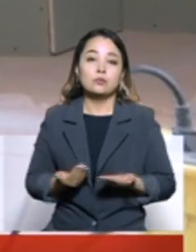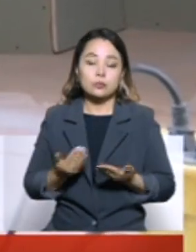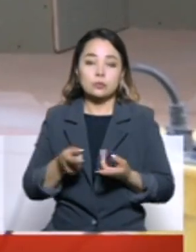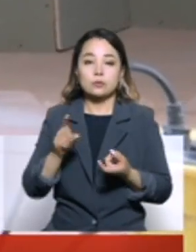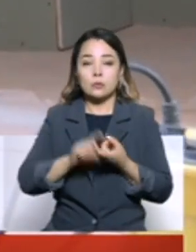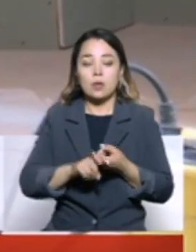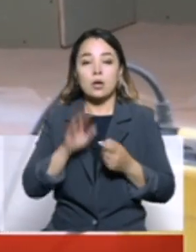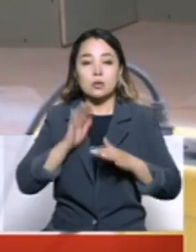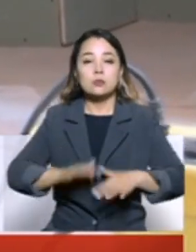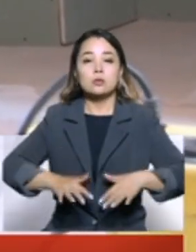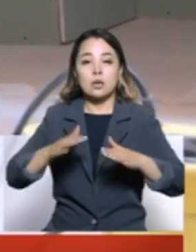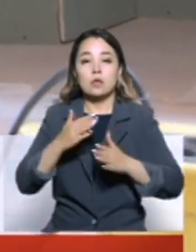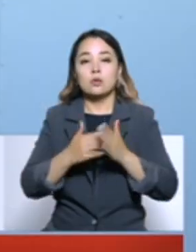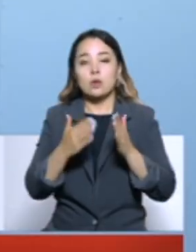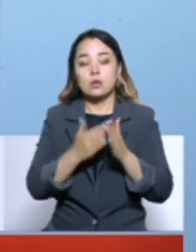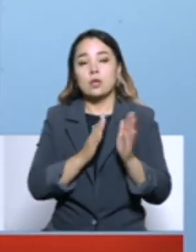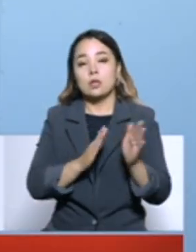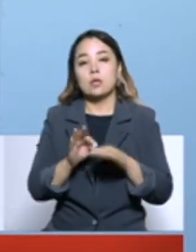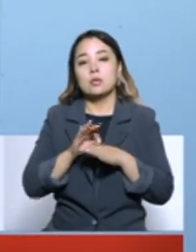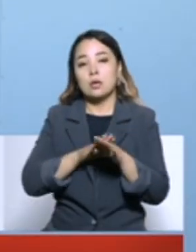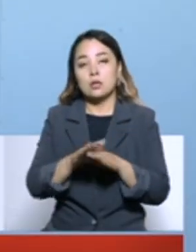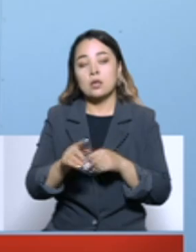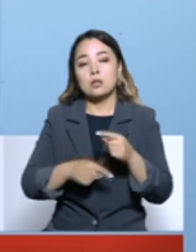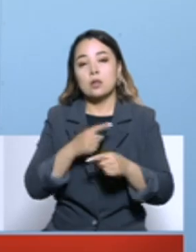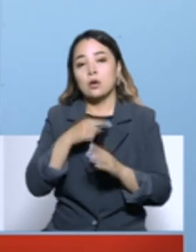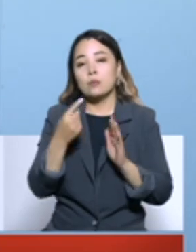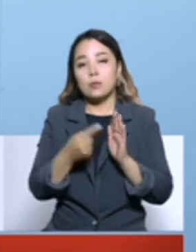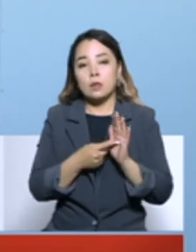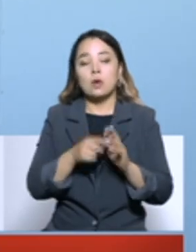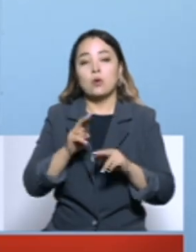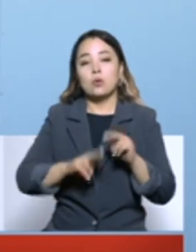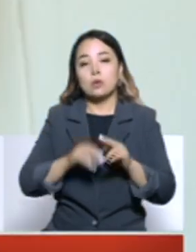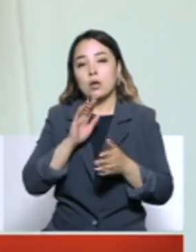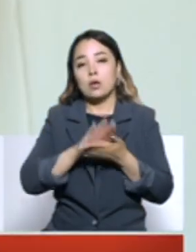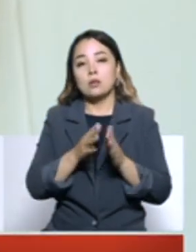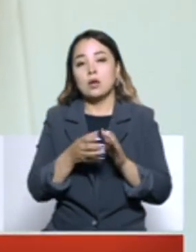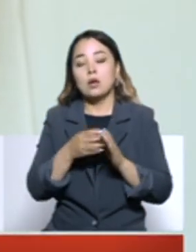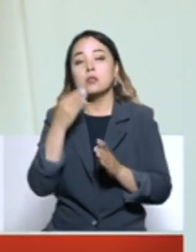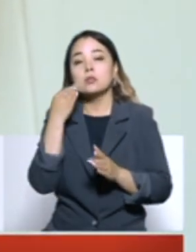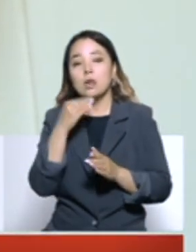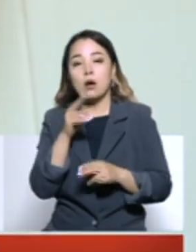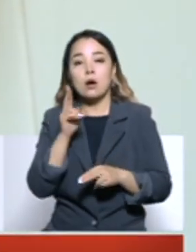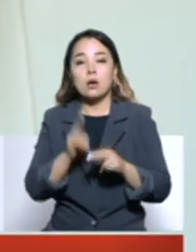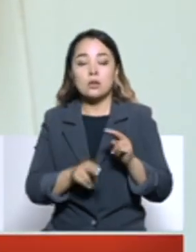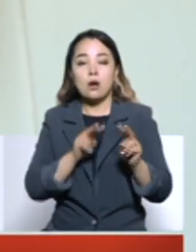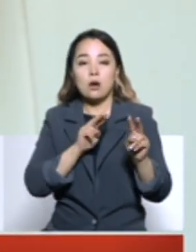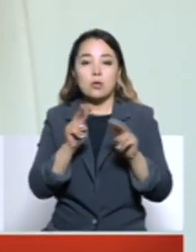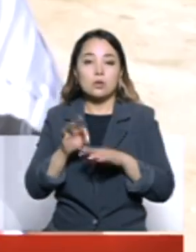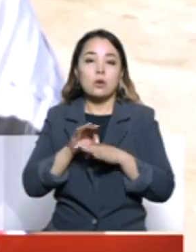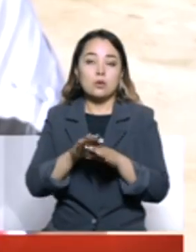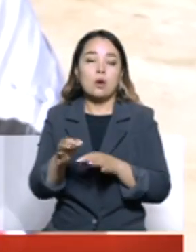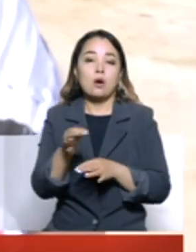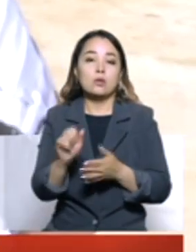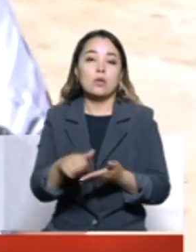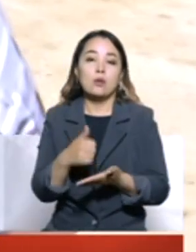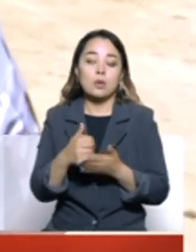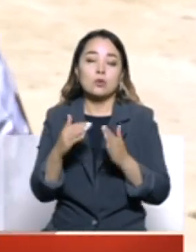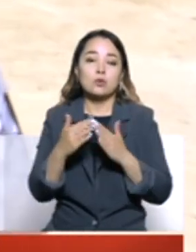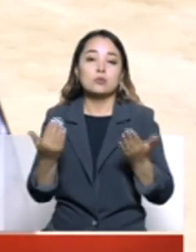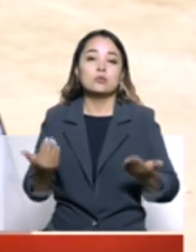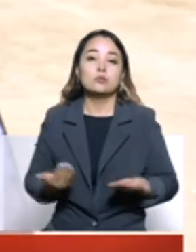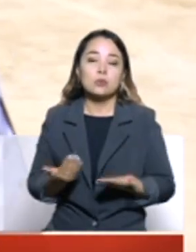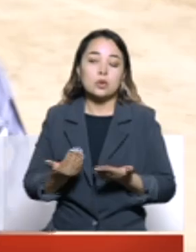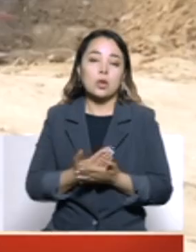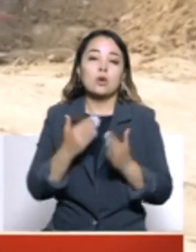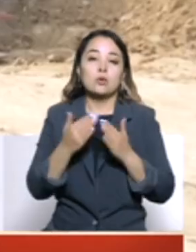тасқынның зардабын жою жұмысы реттелді. Ендігі мәселе құрылыстың мерзімінде сапалы аяқталуын қадағалау. Аудан басшылары тұрғындар жаңа